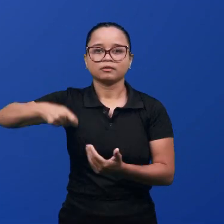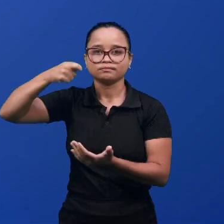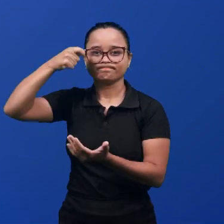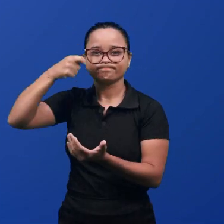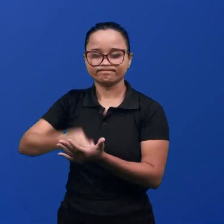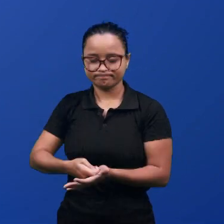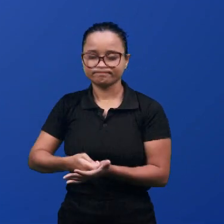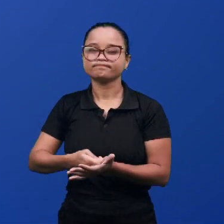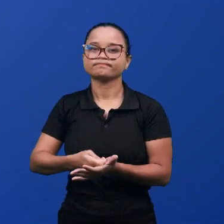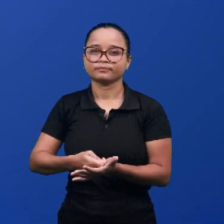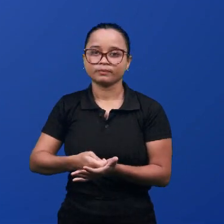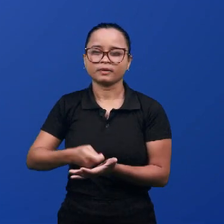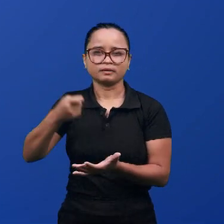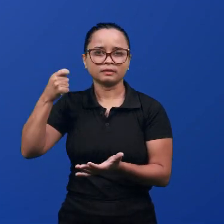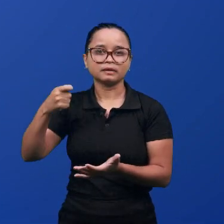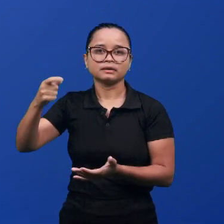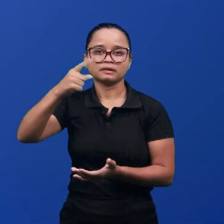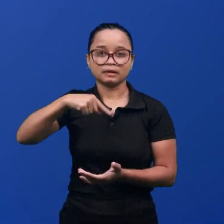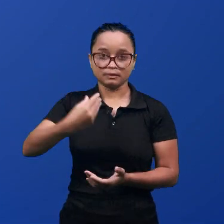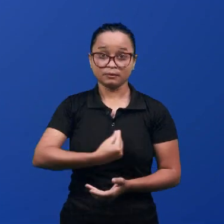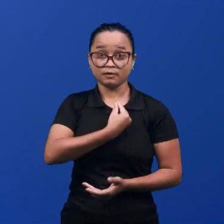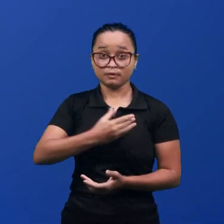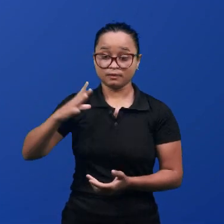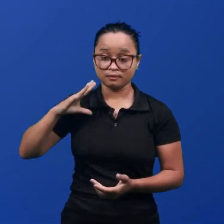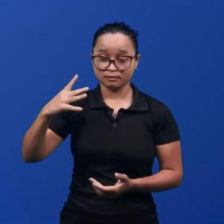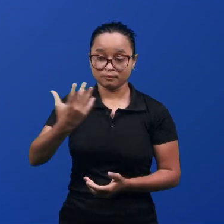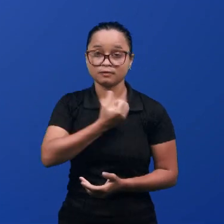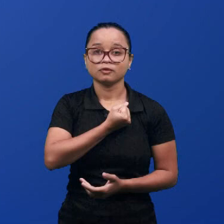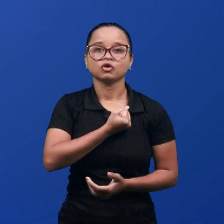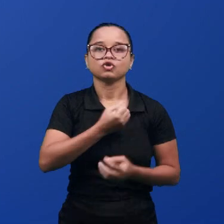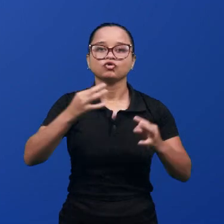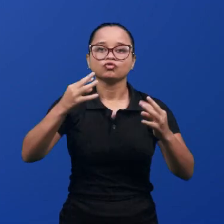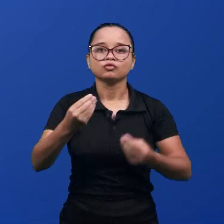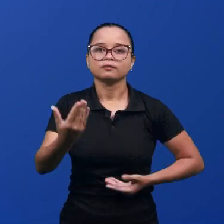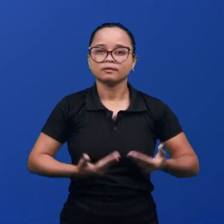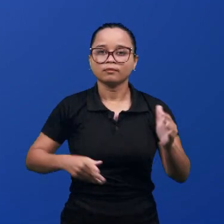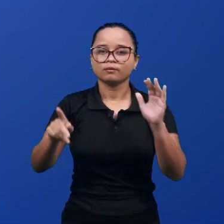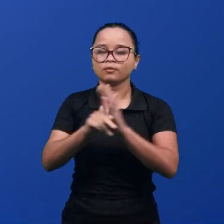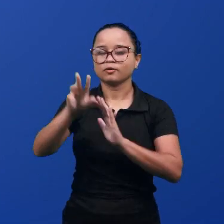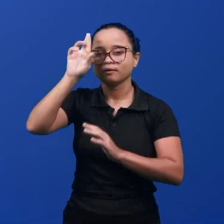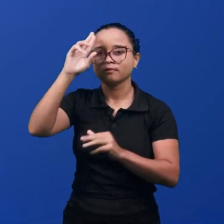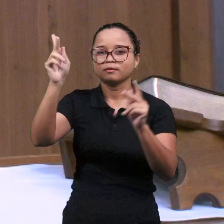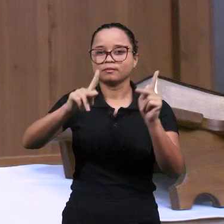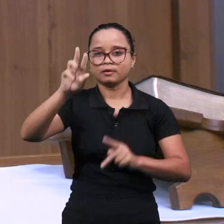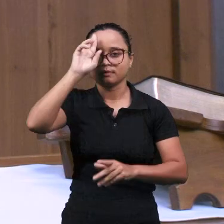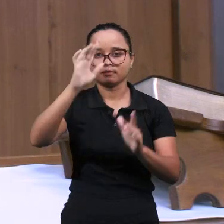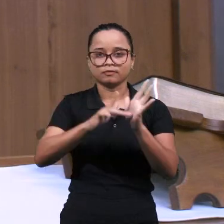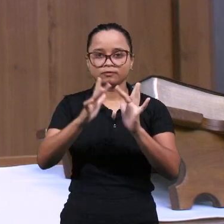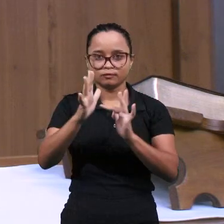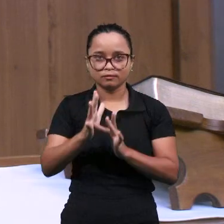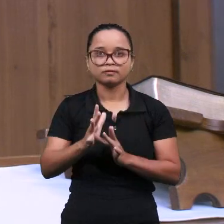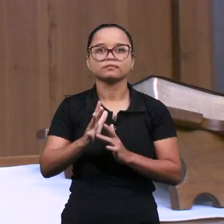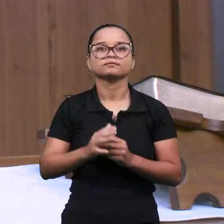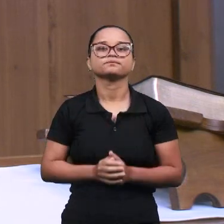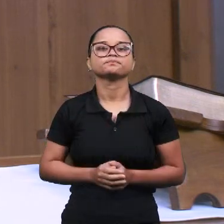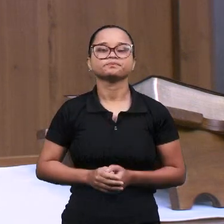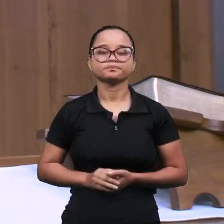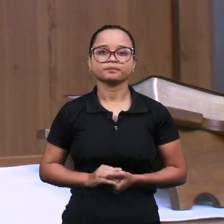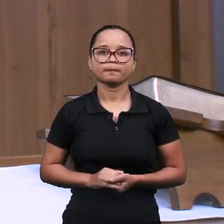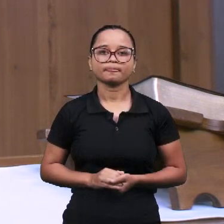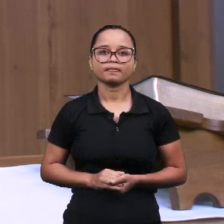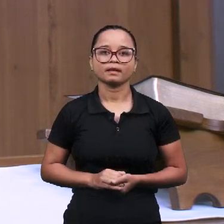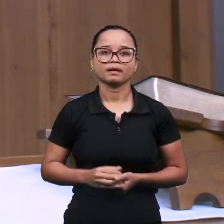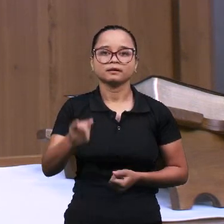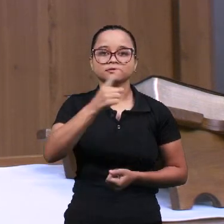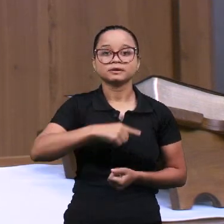sanctification du Saint-Esprit, c'est ce qui va confirmer le salut dans ma vie et aussi dans la vie de tous les serviteurs du Seigneur, la paix du Seigneur